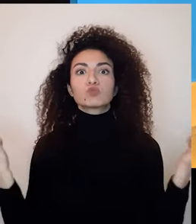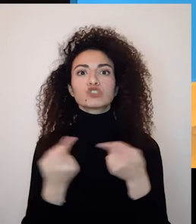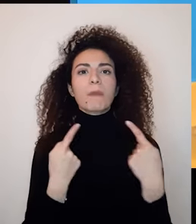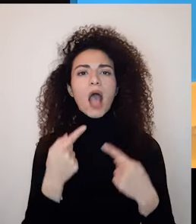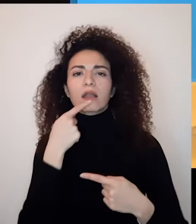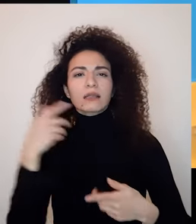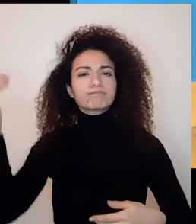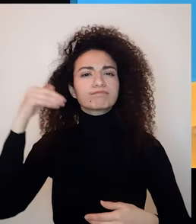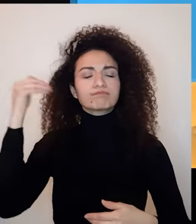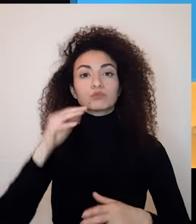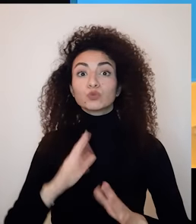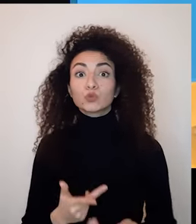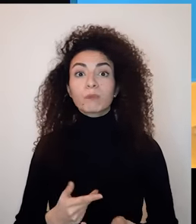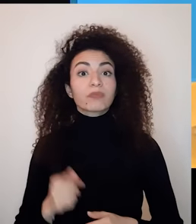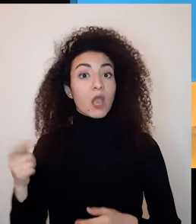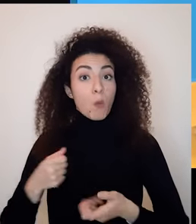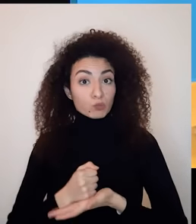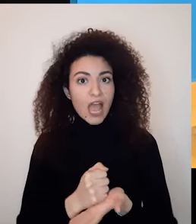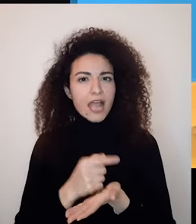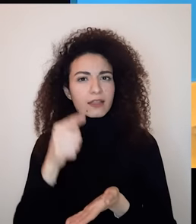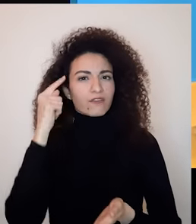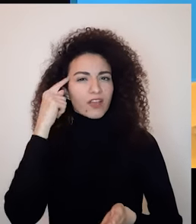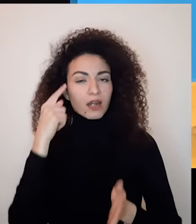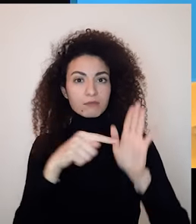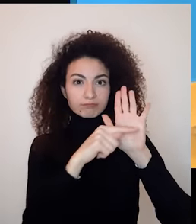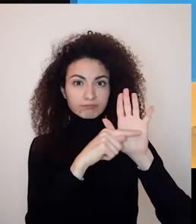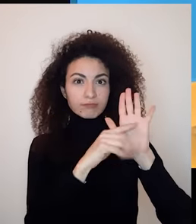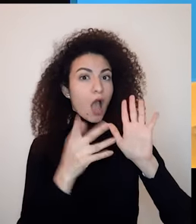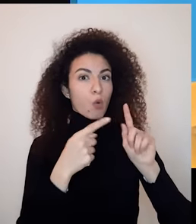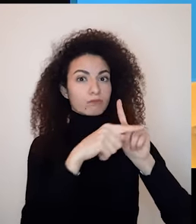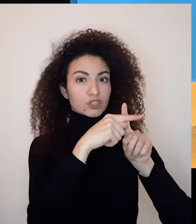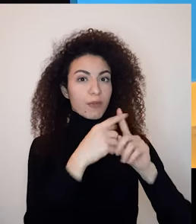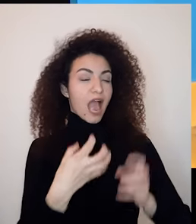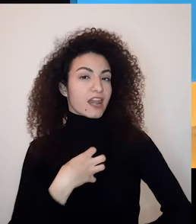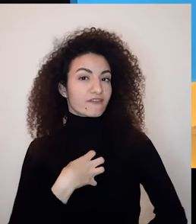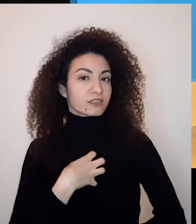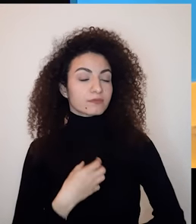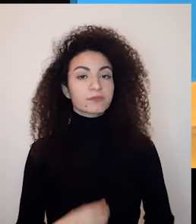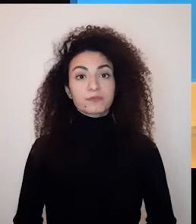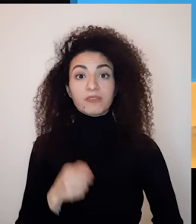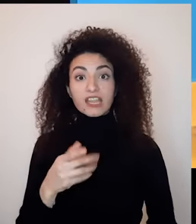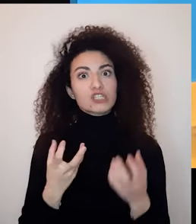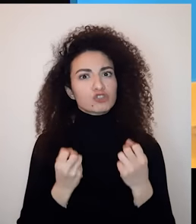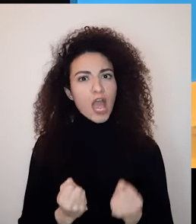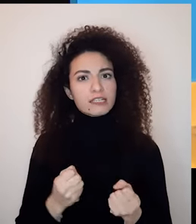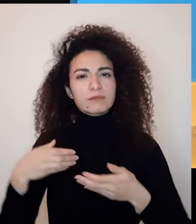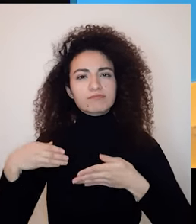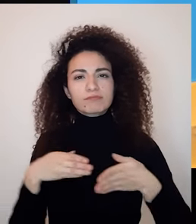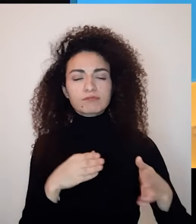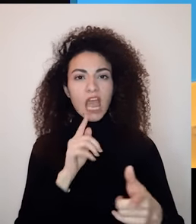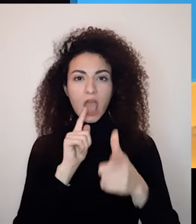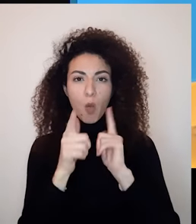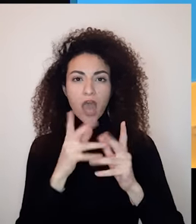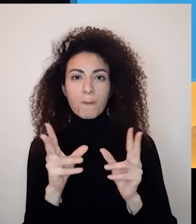قبل أهلك والمجتمع؟ وكم ساعدت هيدي المعتقدات بتكوين صورة إيجابية عن أنوثتك وعن نظرتك للحياة الجنسية؟ هل